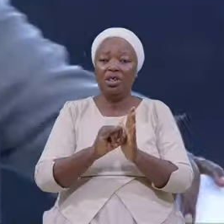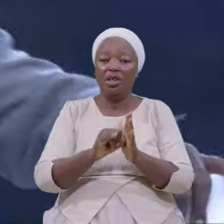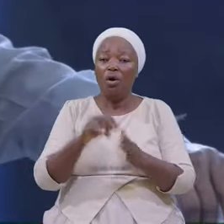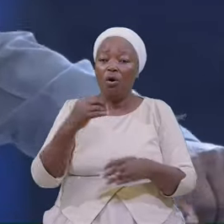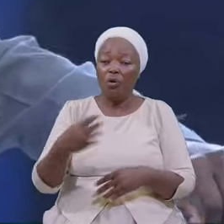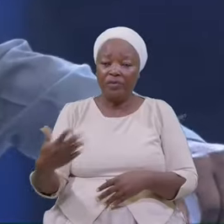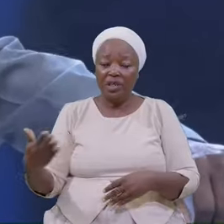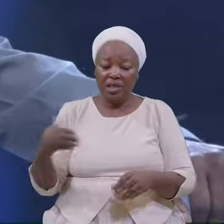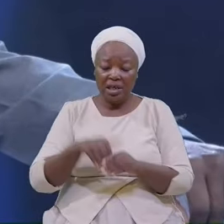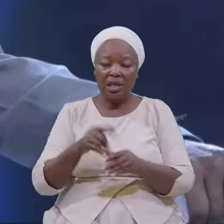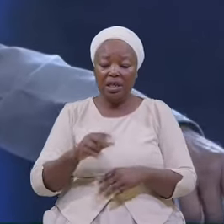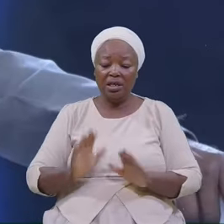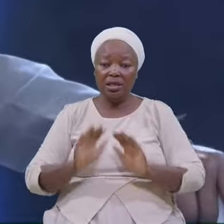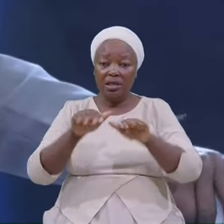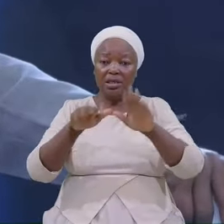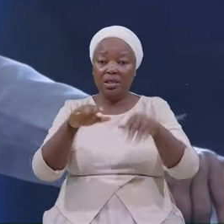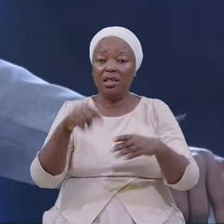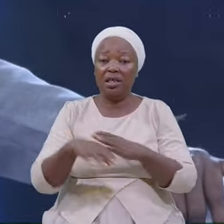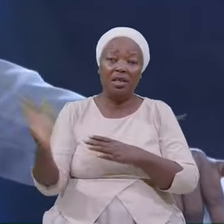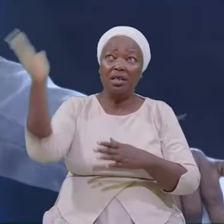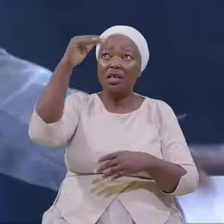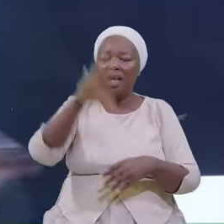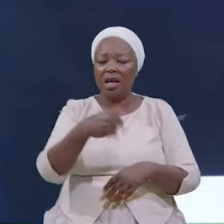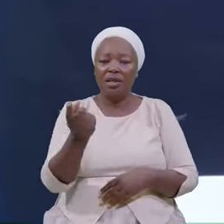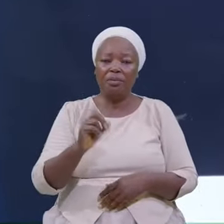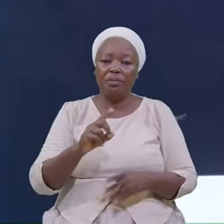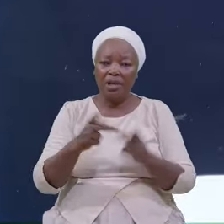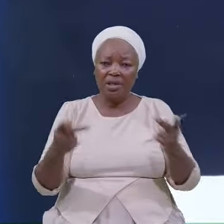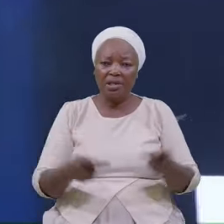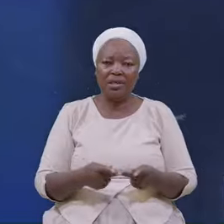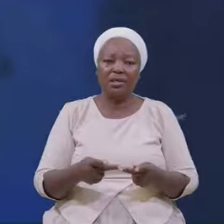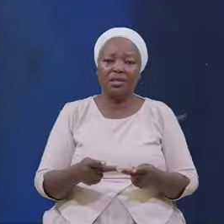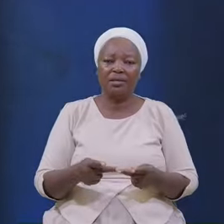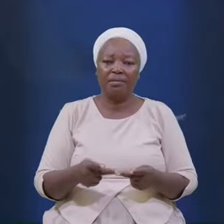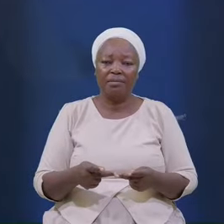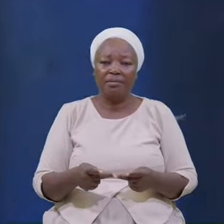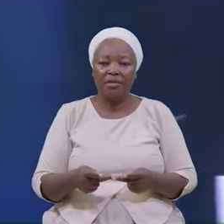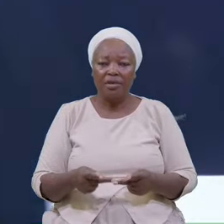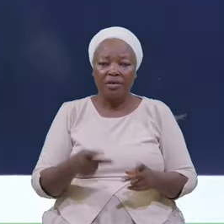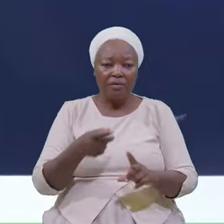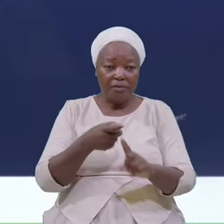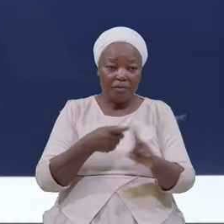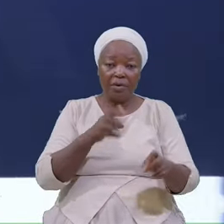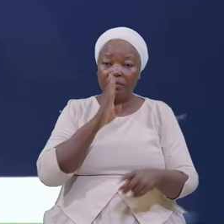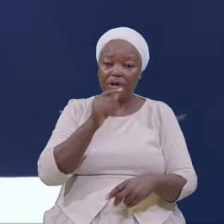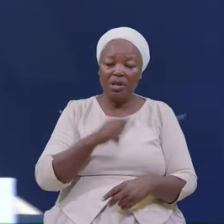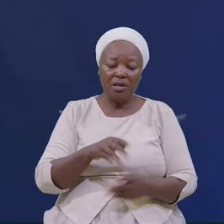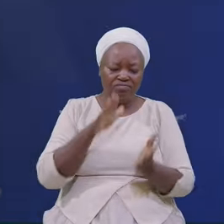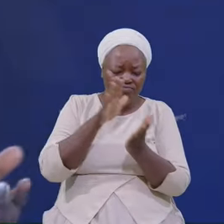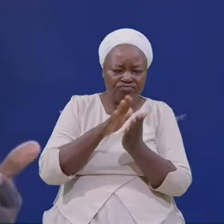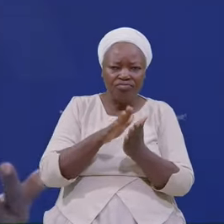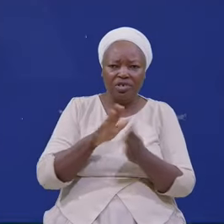image taillée anywhere. Des choses dans les cieux, sur la terre. We